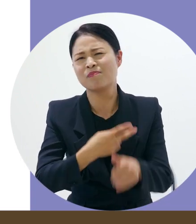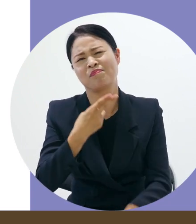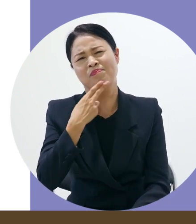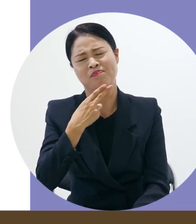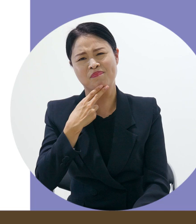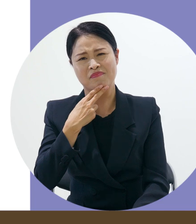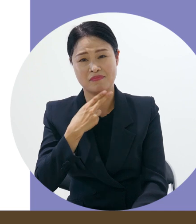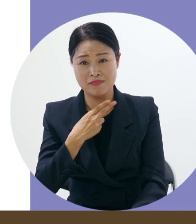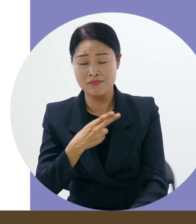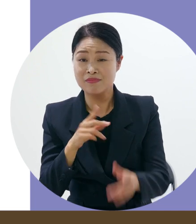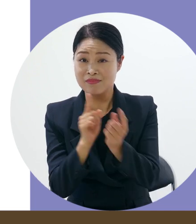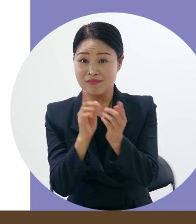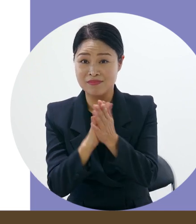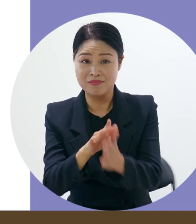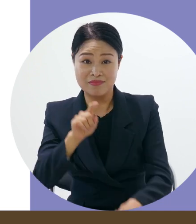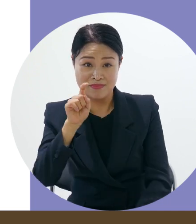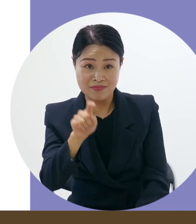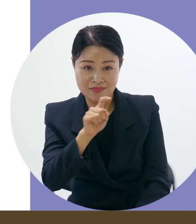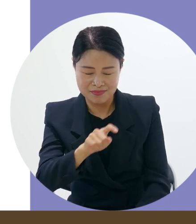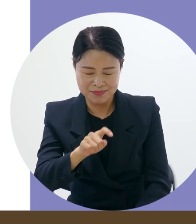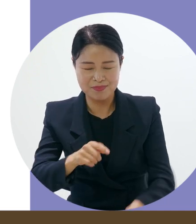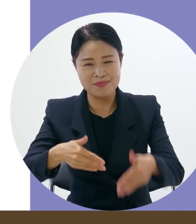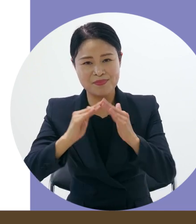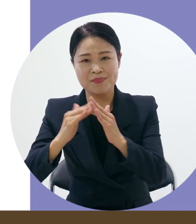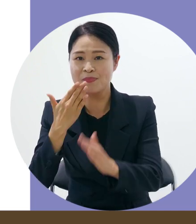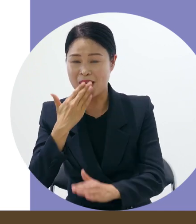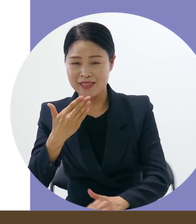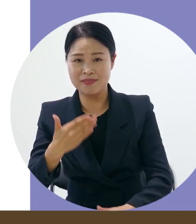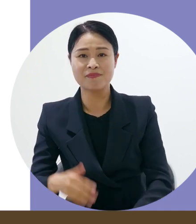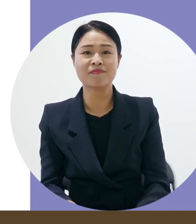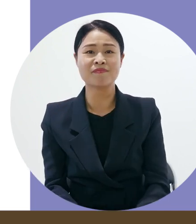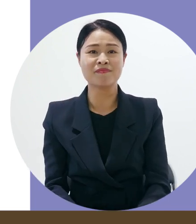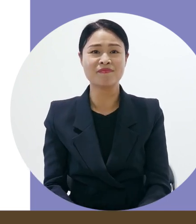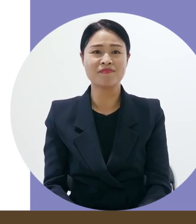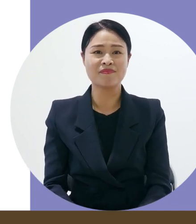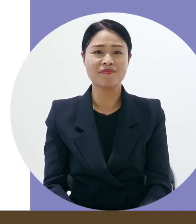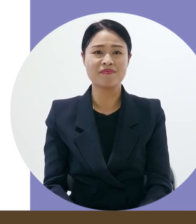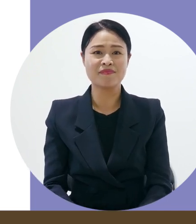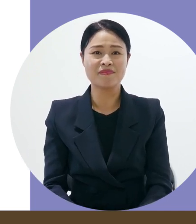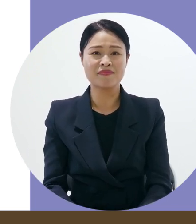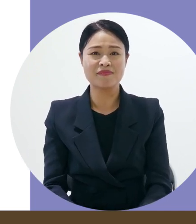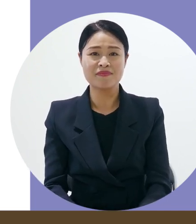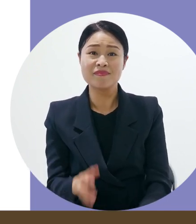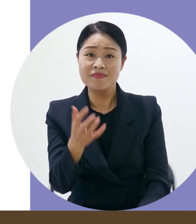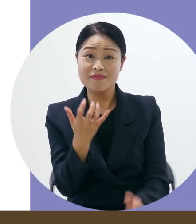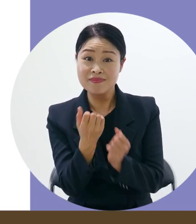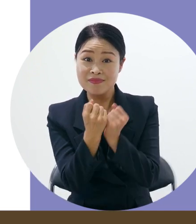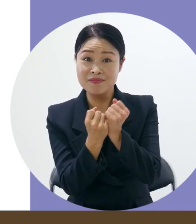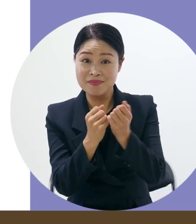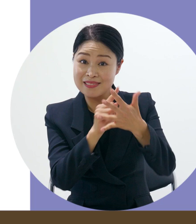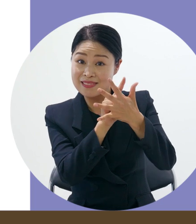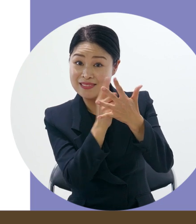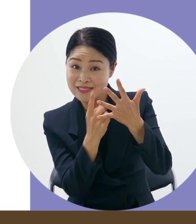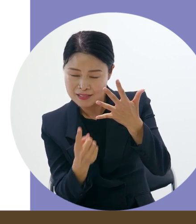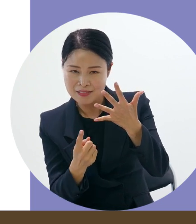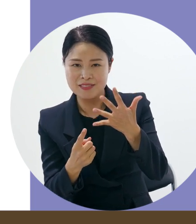만드실 수 있습니다. 다음과 같은 순서로 설치해 주세요.